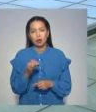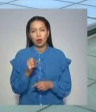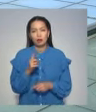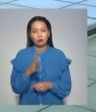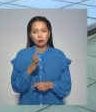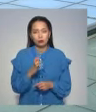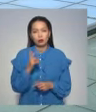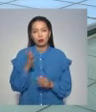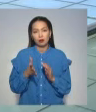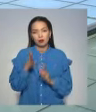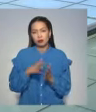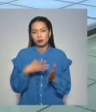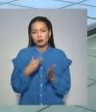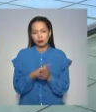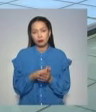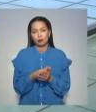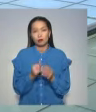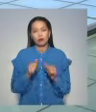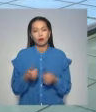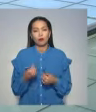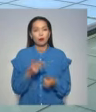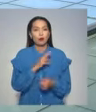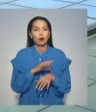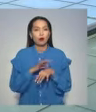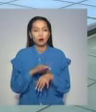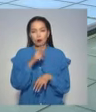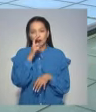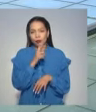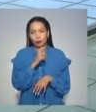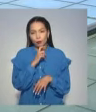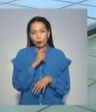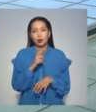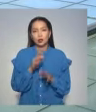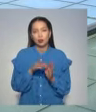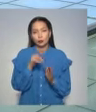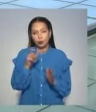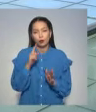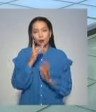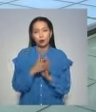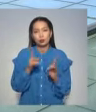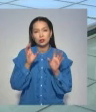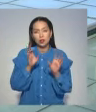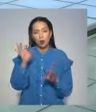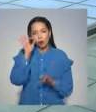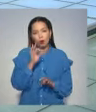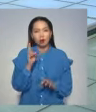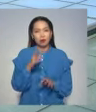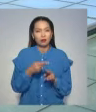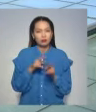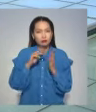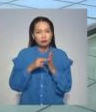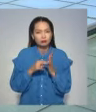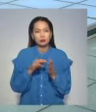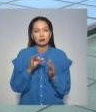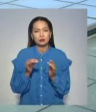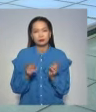не определились с формой правления. Депутаты поняли, что принятый закон о жилищных отношениях недоработан и намерены его изменить. В